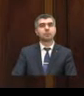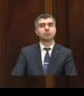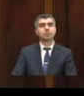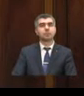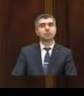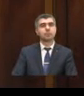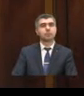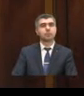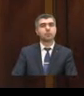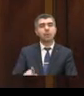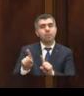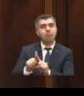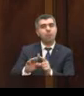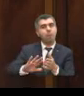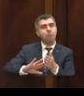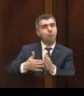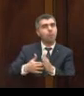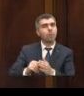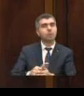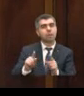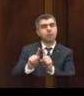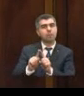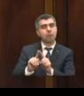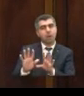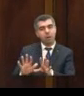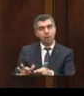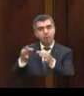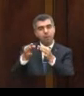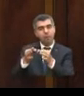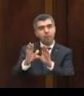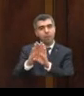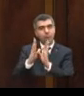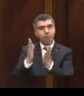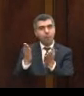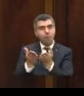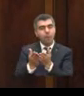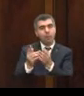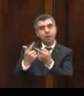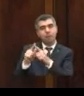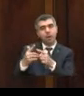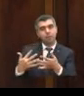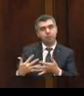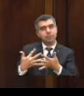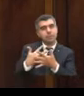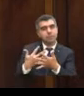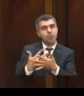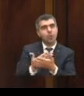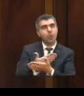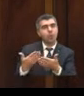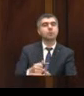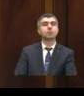إن المرتكزات والمقومات والخصائص تتجسد في متانة وعمق الروابط التاريخية المتينة